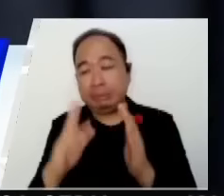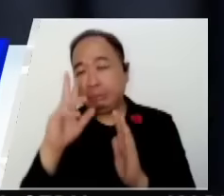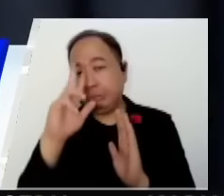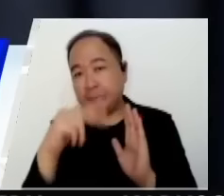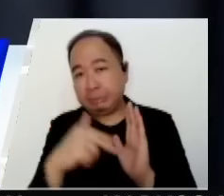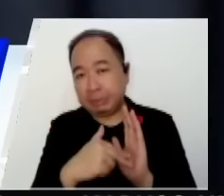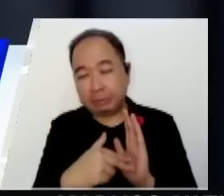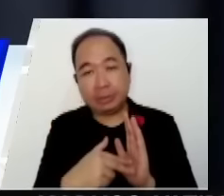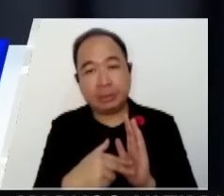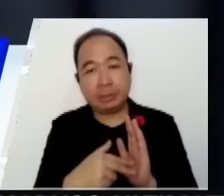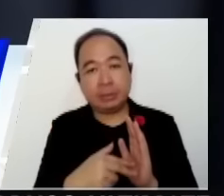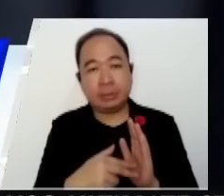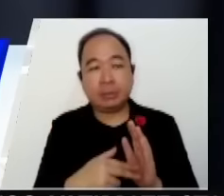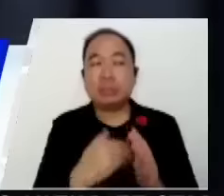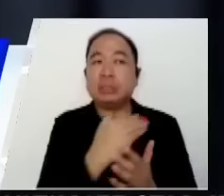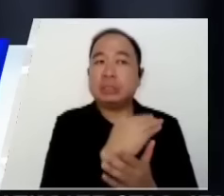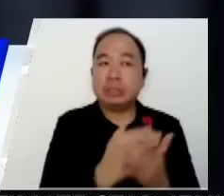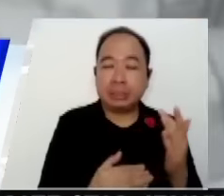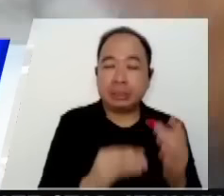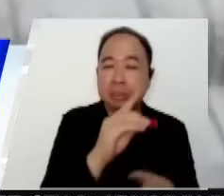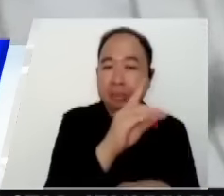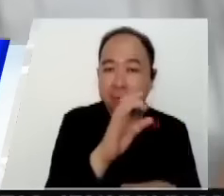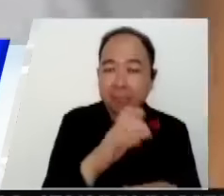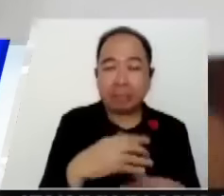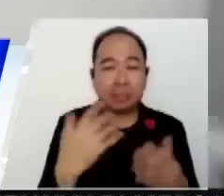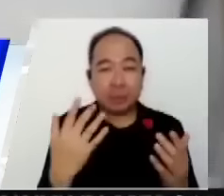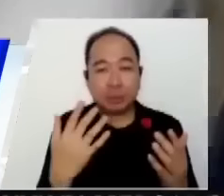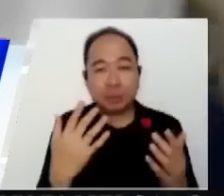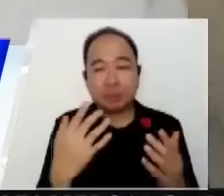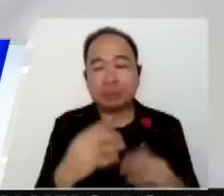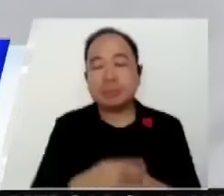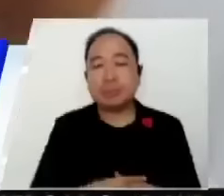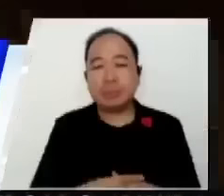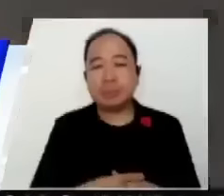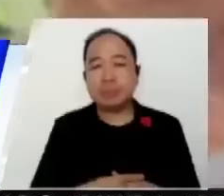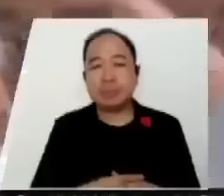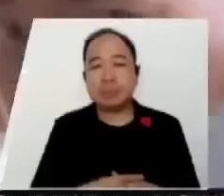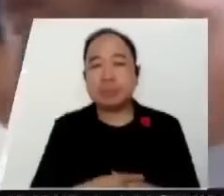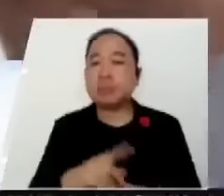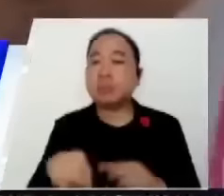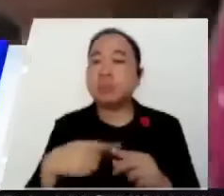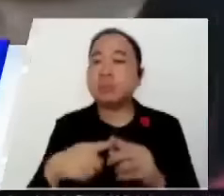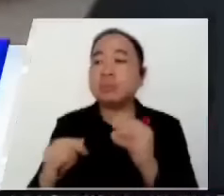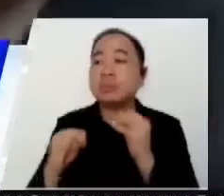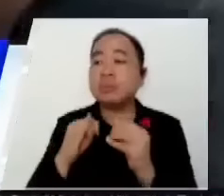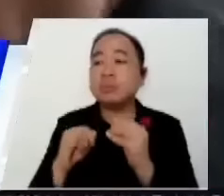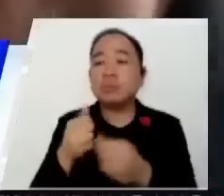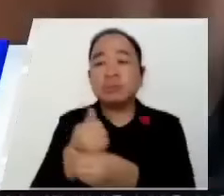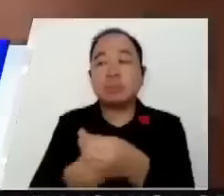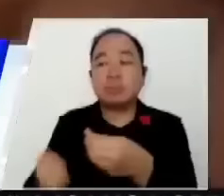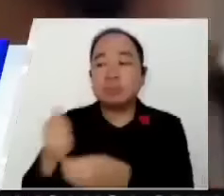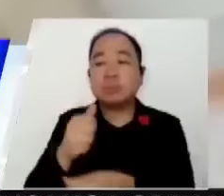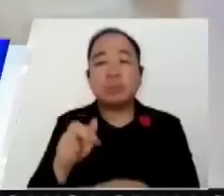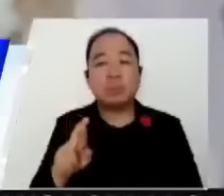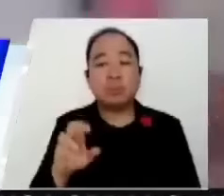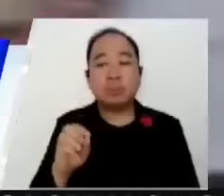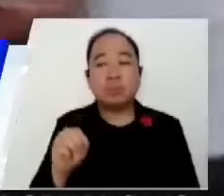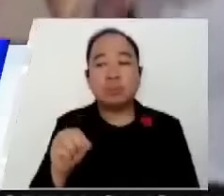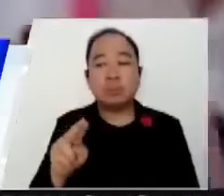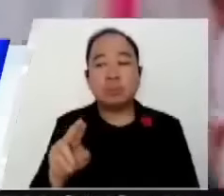meron ng 100 pesos. Nang makapanayam si Speaker Romualdez, itinanggi niyang iniutos niya ang pagsasagawa